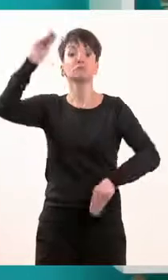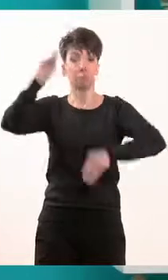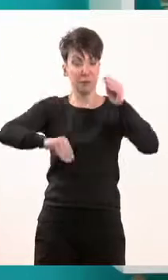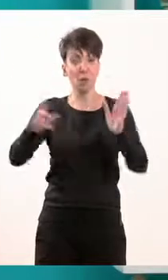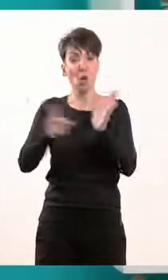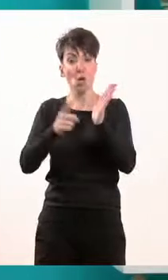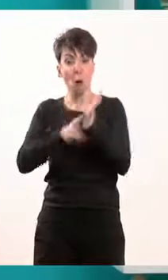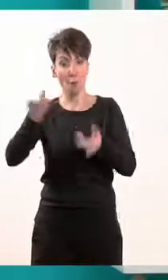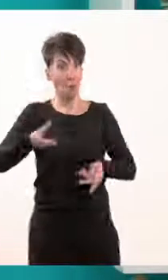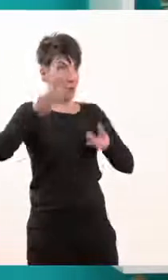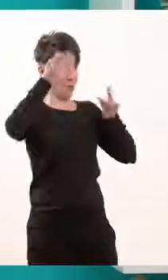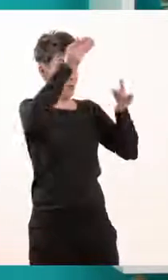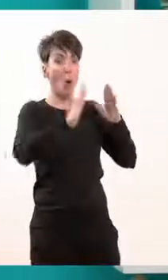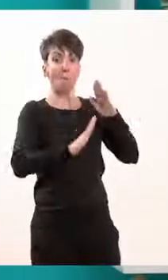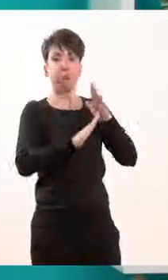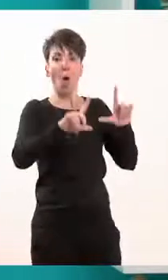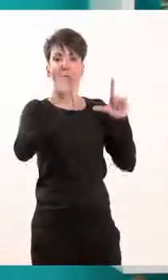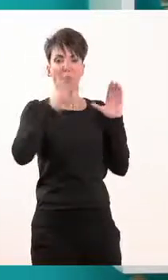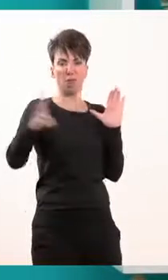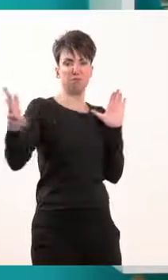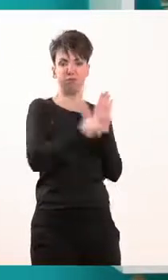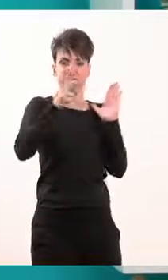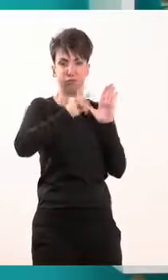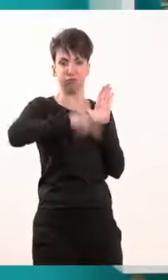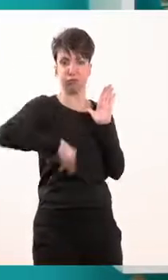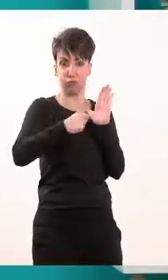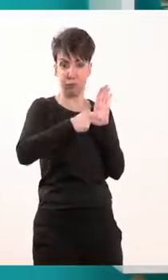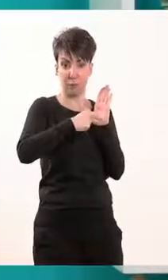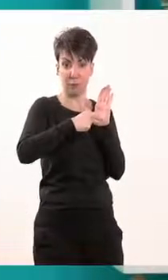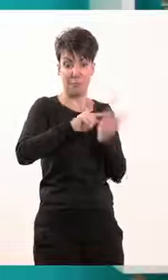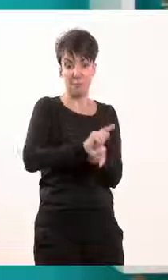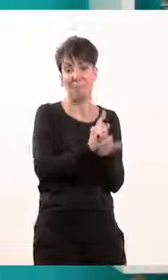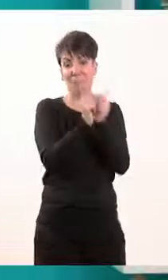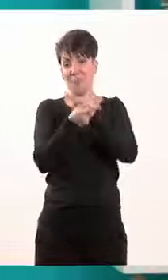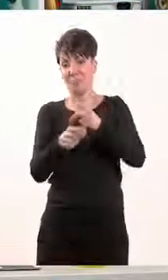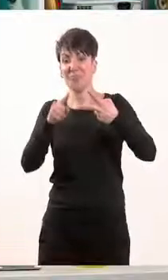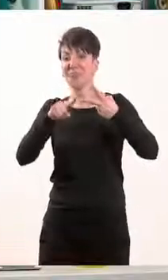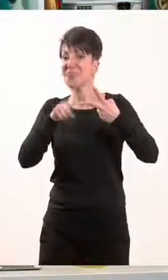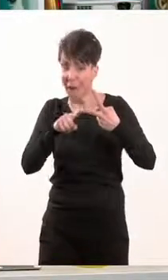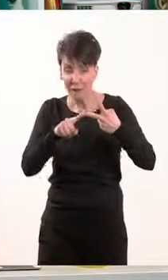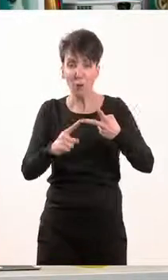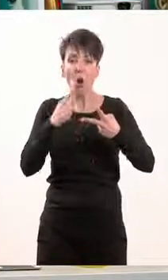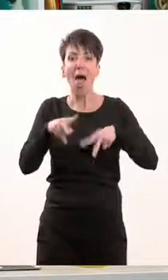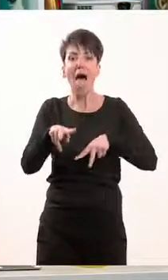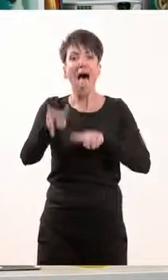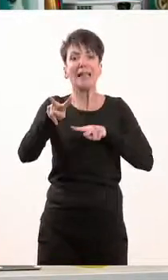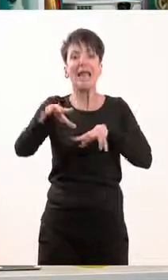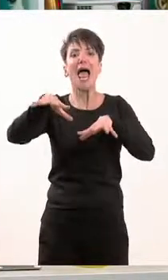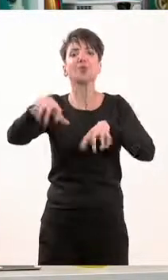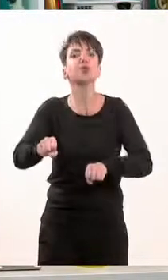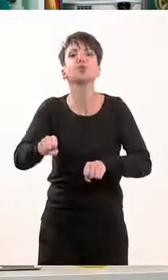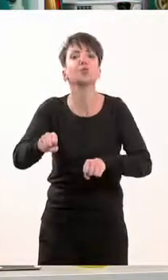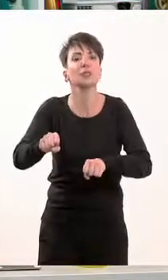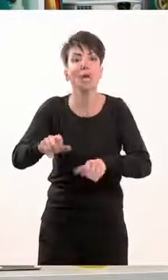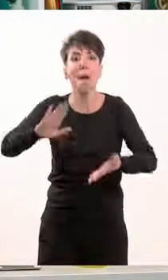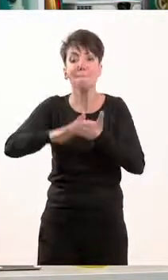Δημοκρατίας. Η εκτελεστική εξουσία είναι η εκτελεστική εξουσία